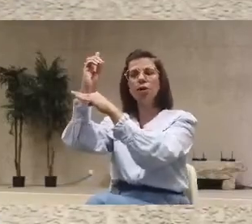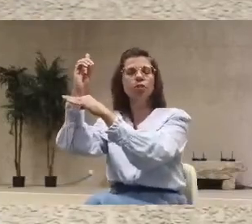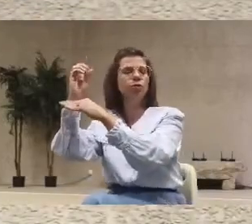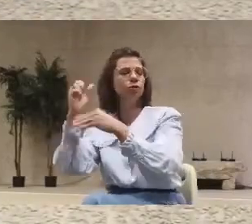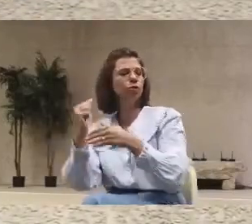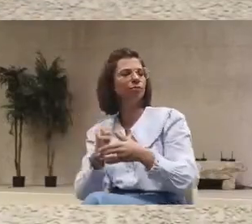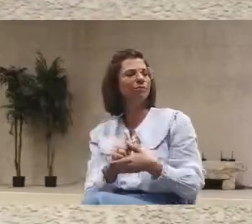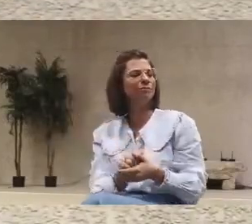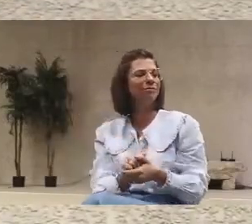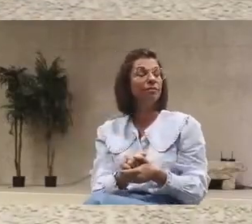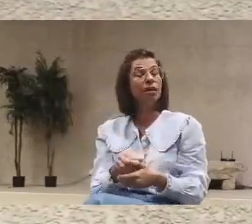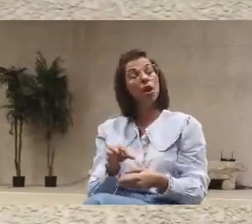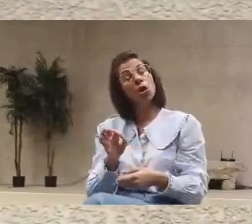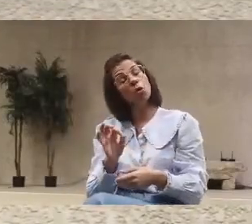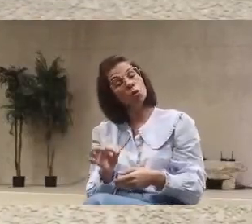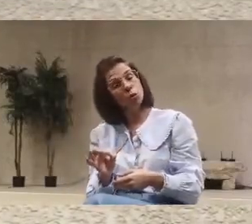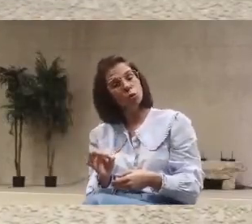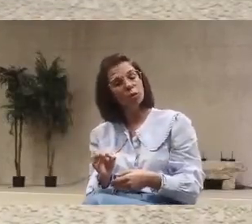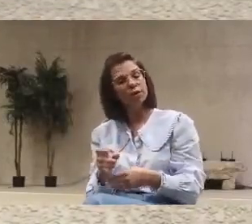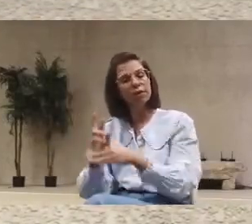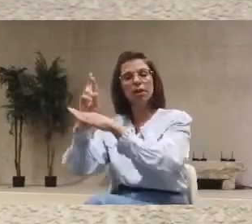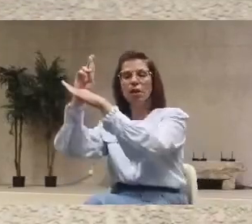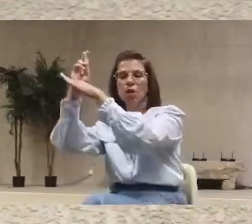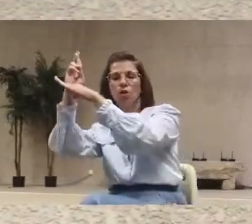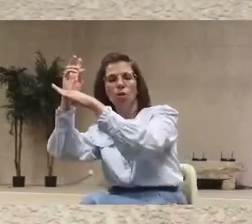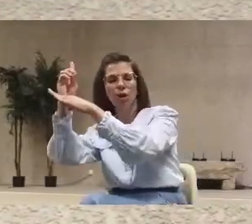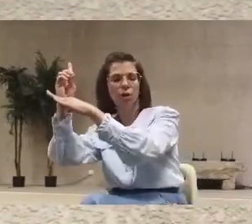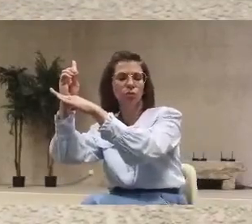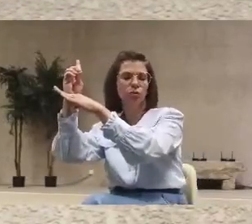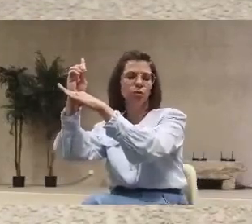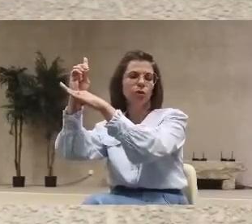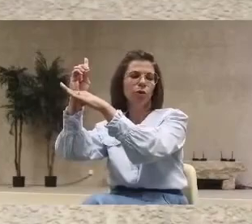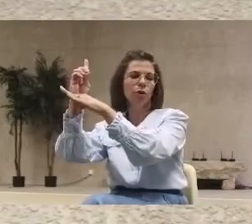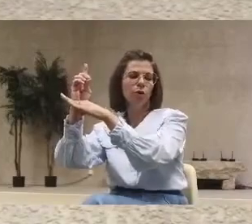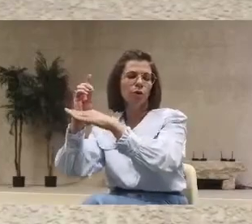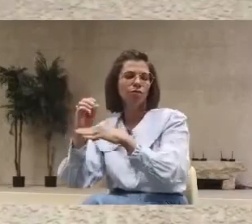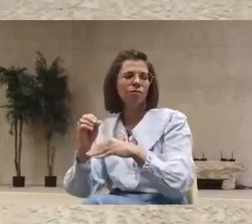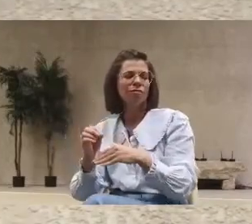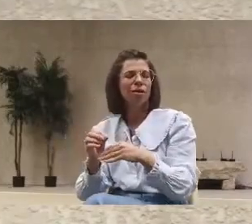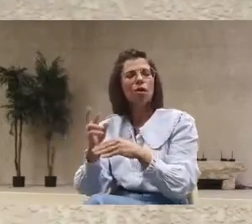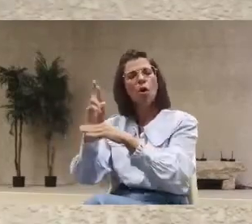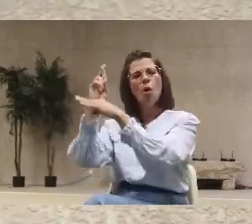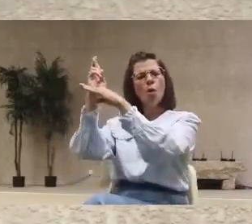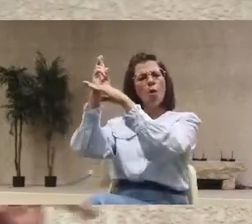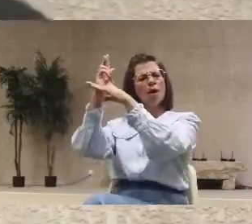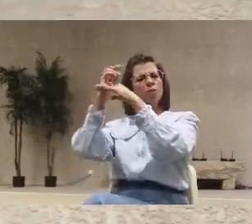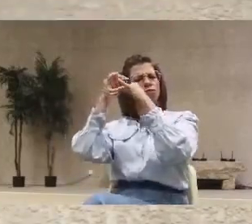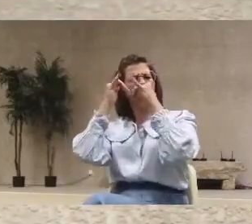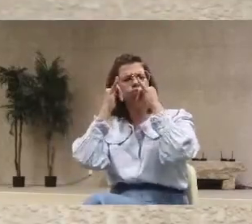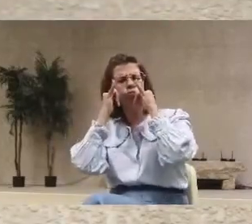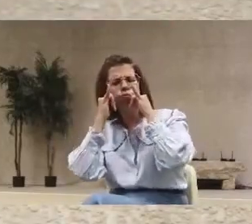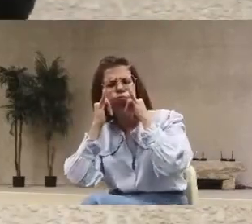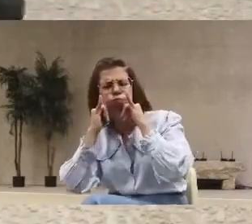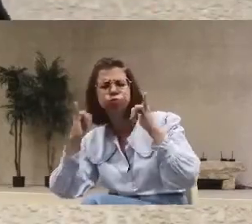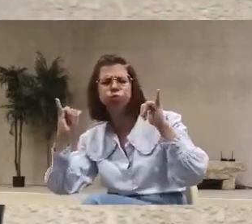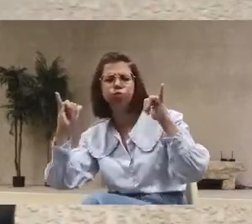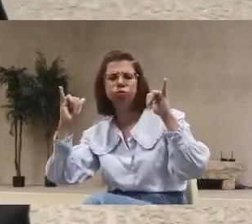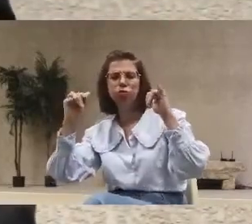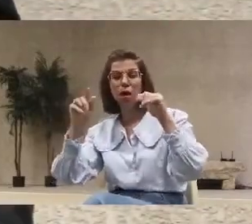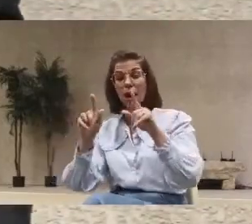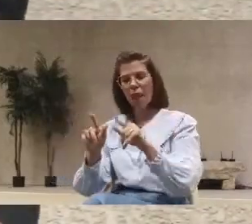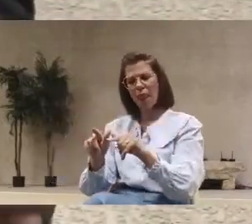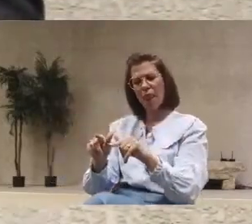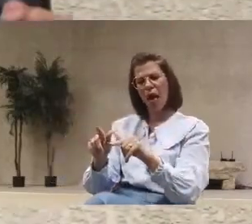que c'est un royaume spirituel, surnaturel, puissant, que Jésus est roi,